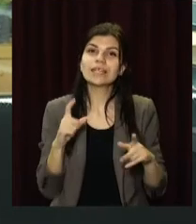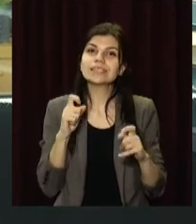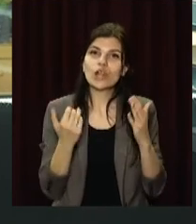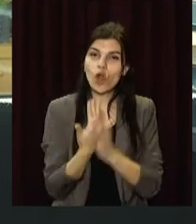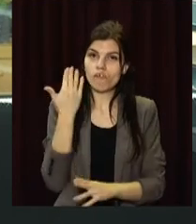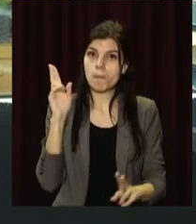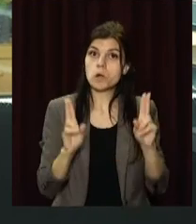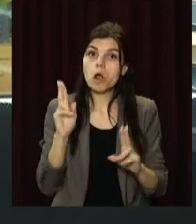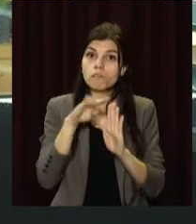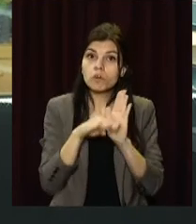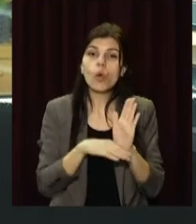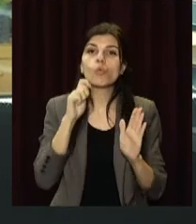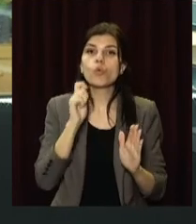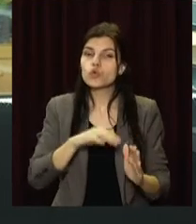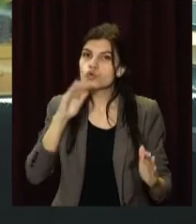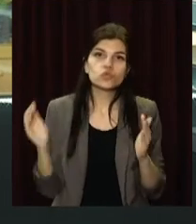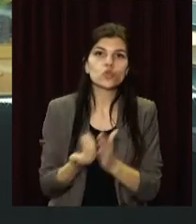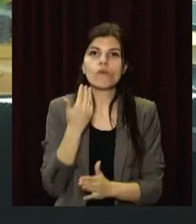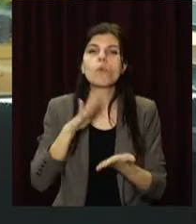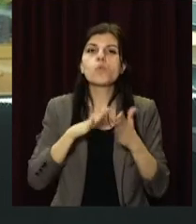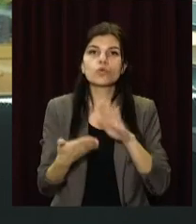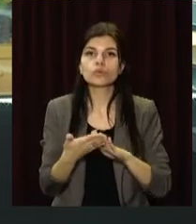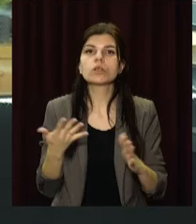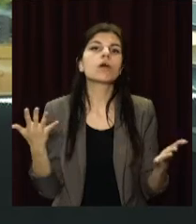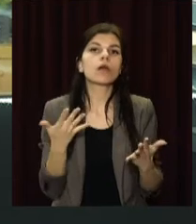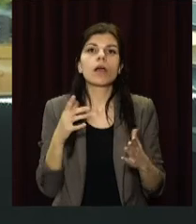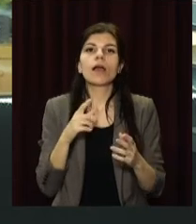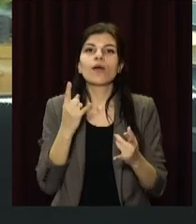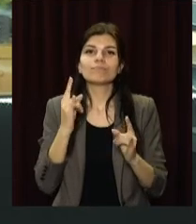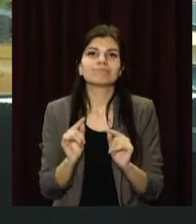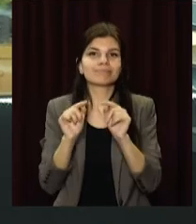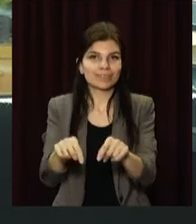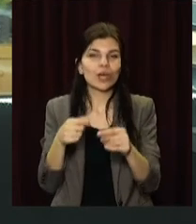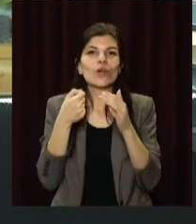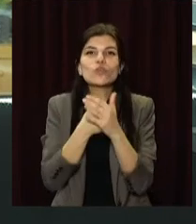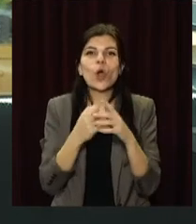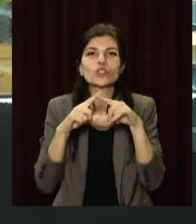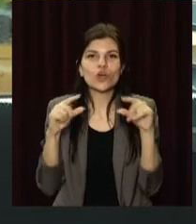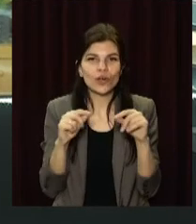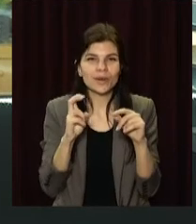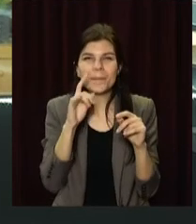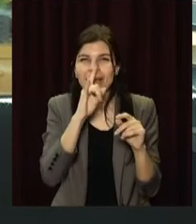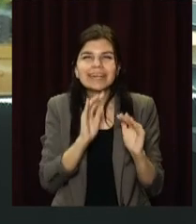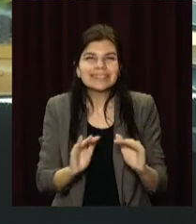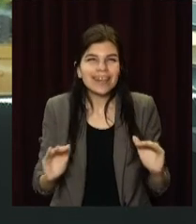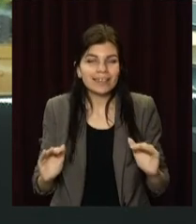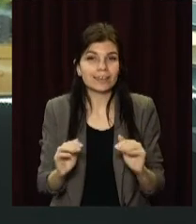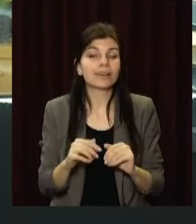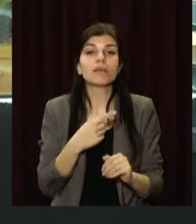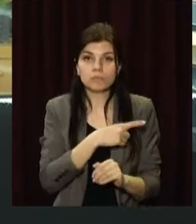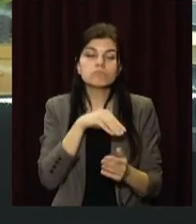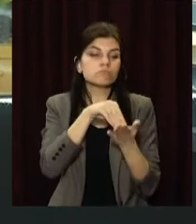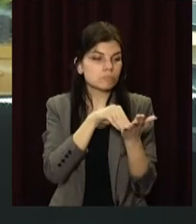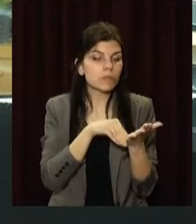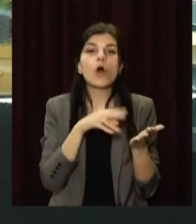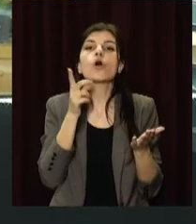новими правилами. В Україні оновили положення про зарахування малечі до дошкільних закладів. Відтак, урядовці визначили